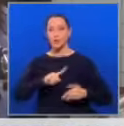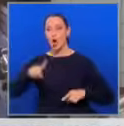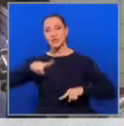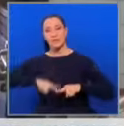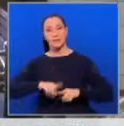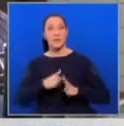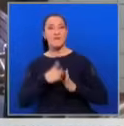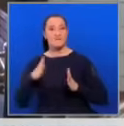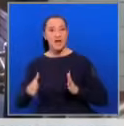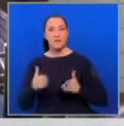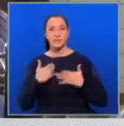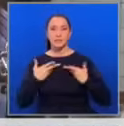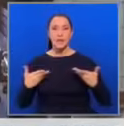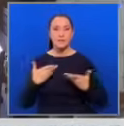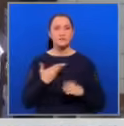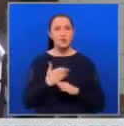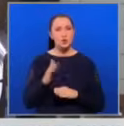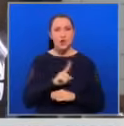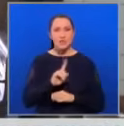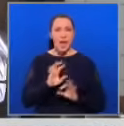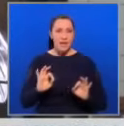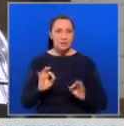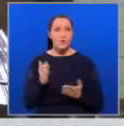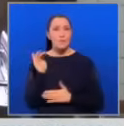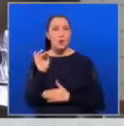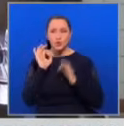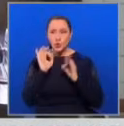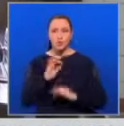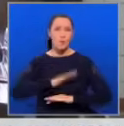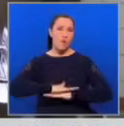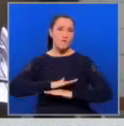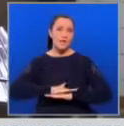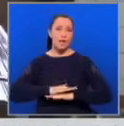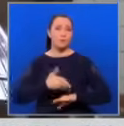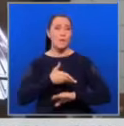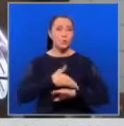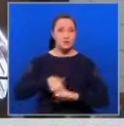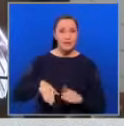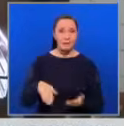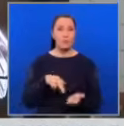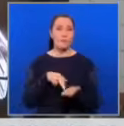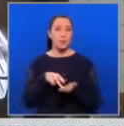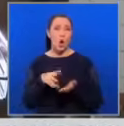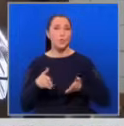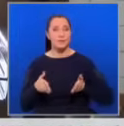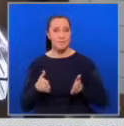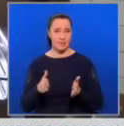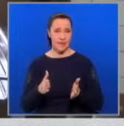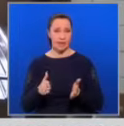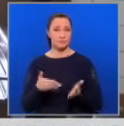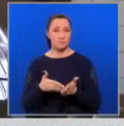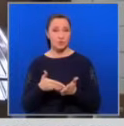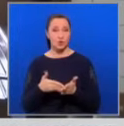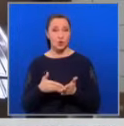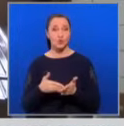фаза за нас все още е неясно какво е било точно поведението на пострадалата върху пешеходната пътека защото